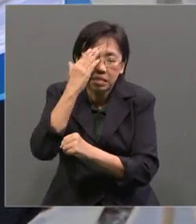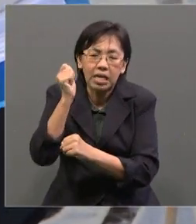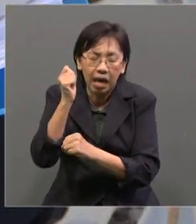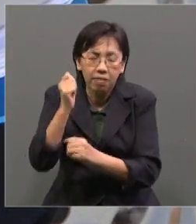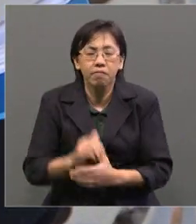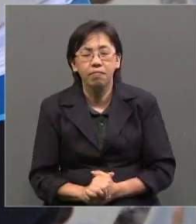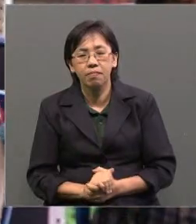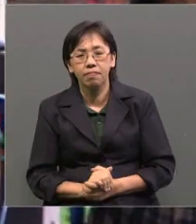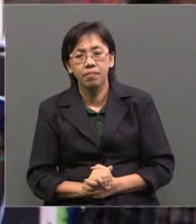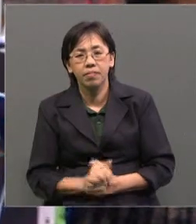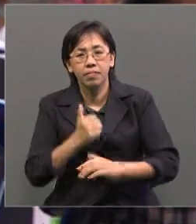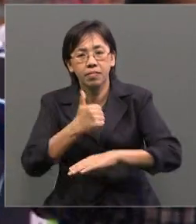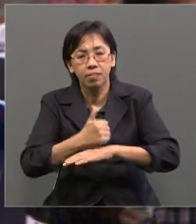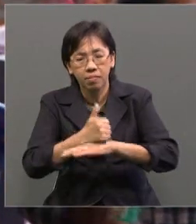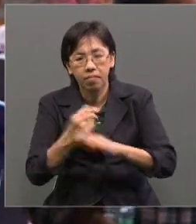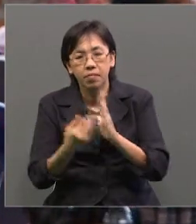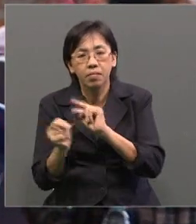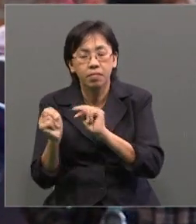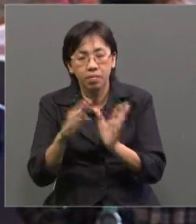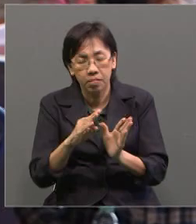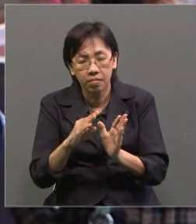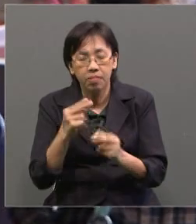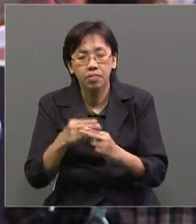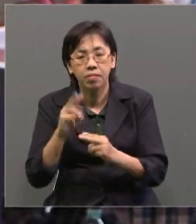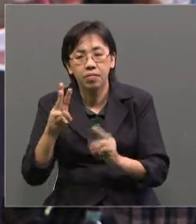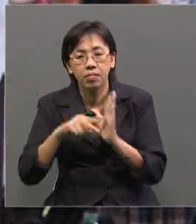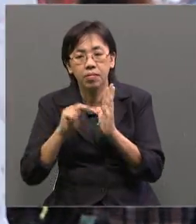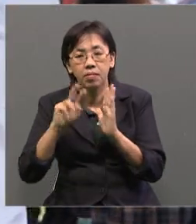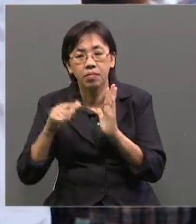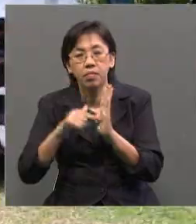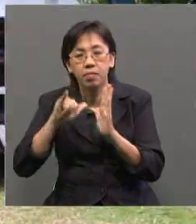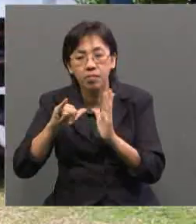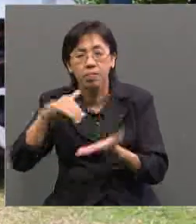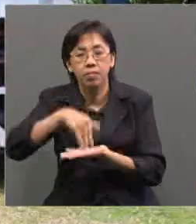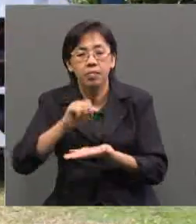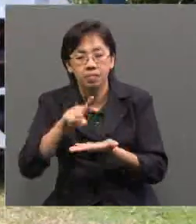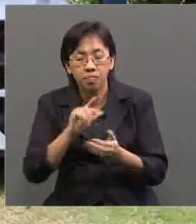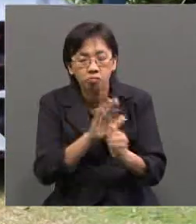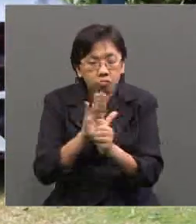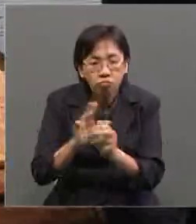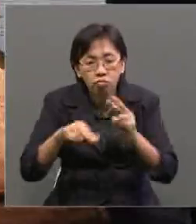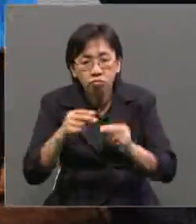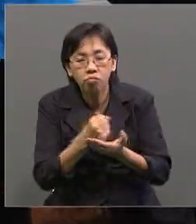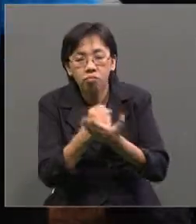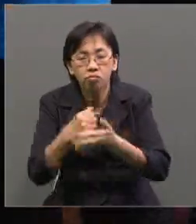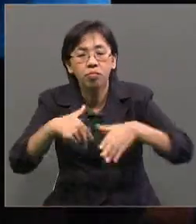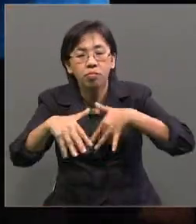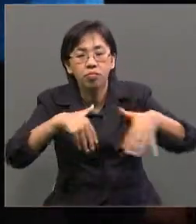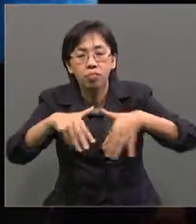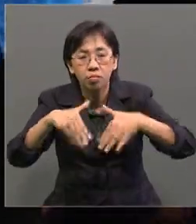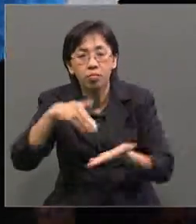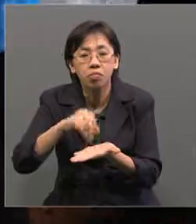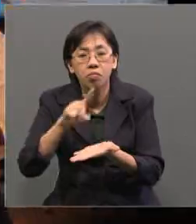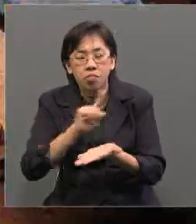ครับซึ่งทางด้านท่านผู้ว่าราชการจังหวัดนครพนมคุณวันชัยจันทร์พรก็เลยตั้งศูนย์อำนวยความสะดวกและให้ความช่วยเหลือประชาชนศูนย์